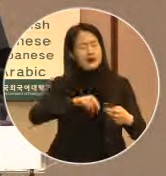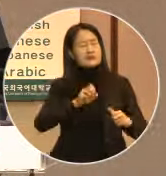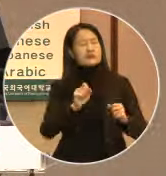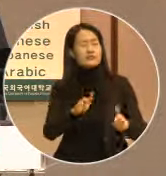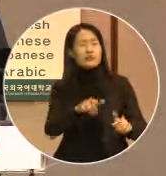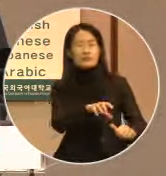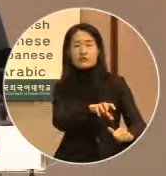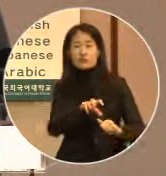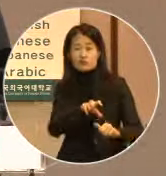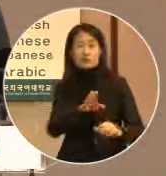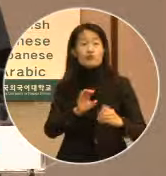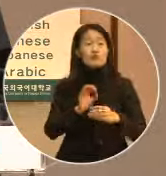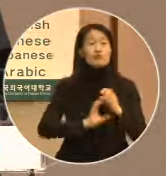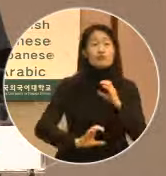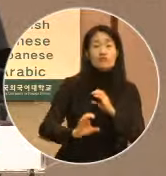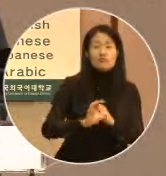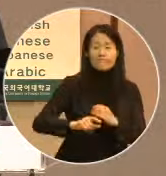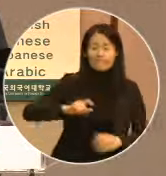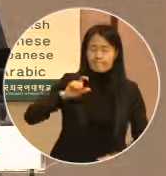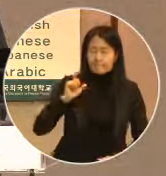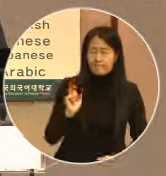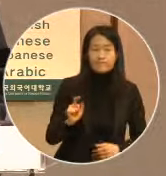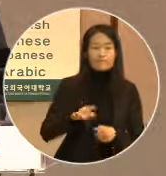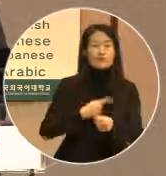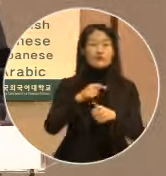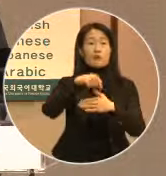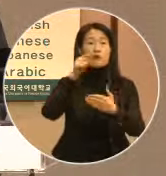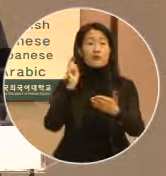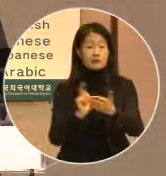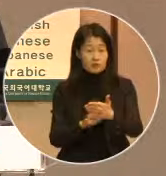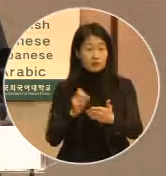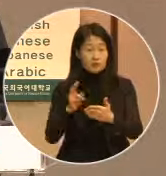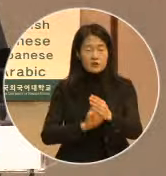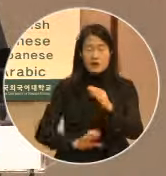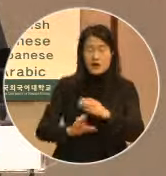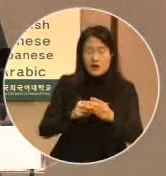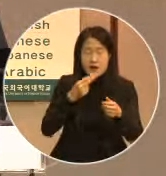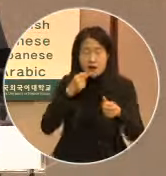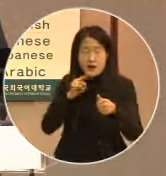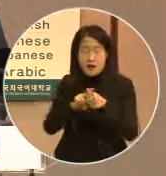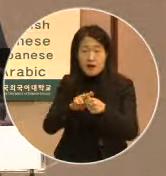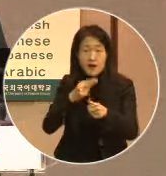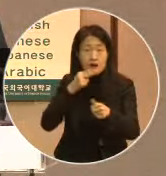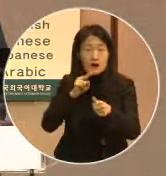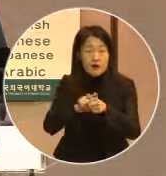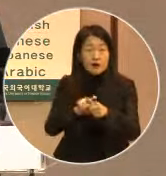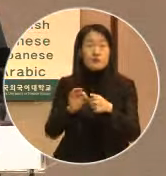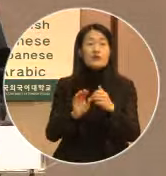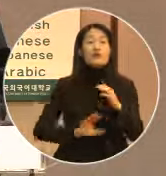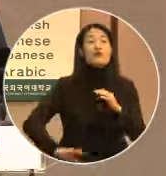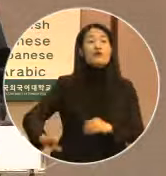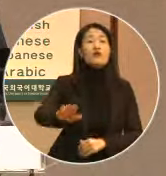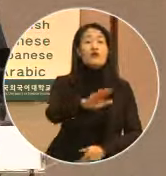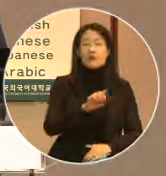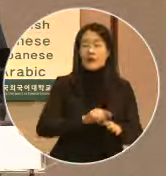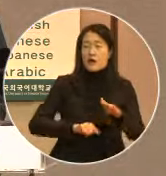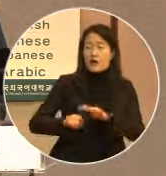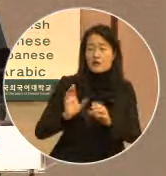그렇게 하여 더욱 단단해진 몸과 마음으로 부단히 도전하며 여러분들의 앞길을